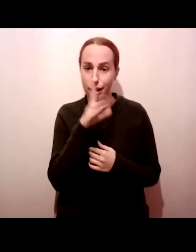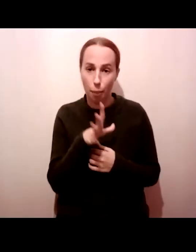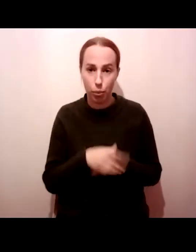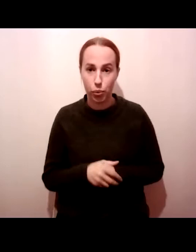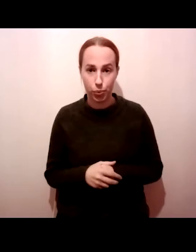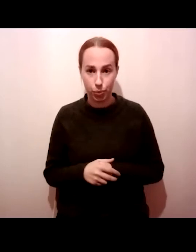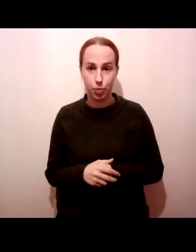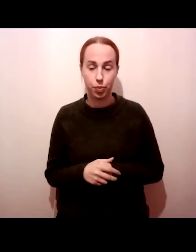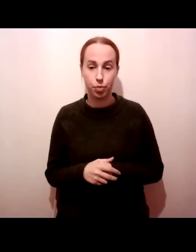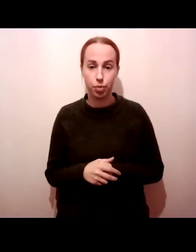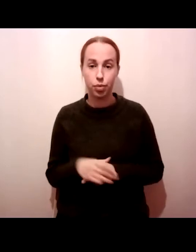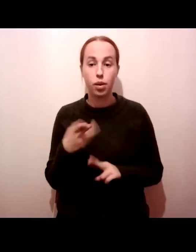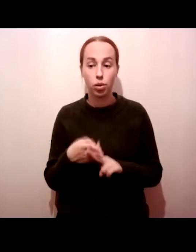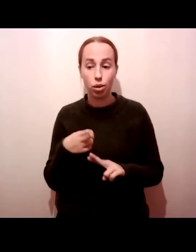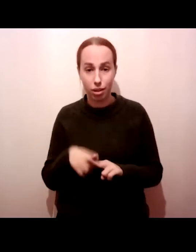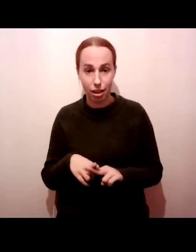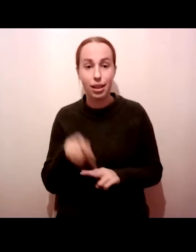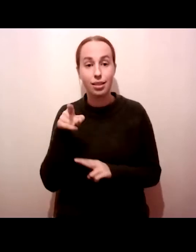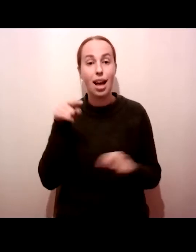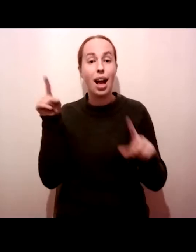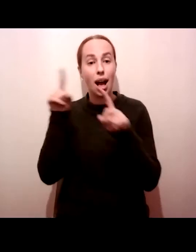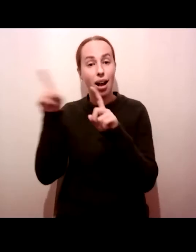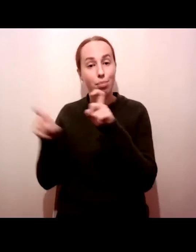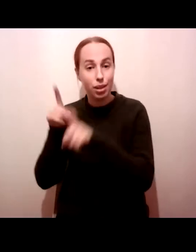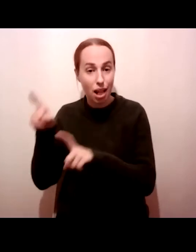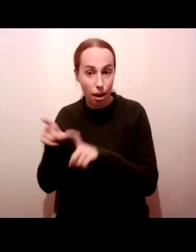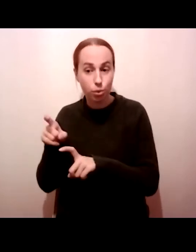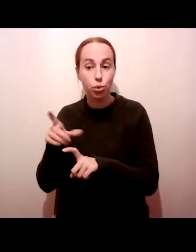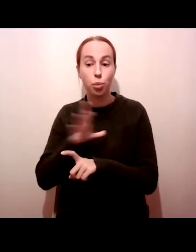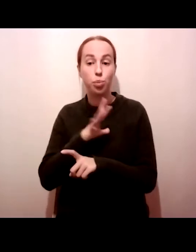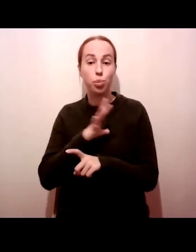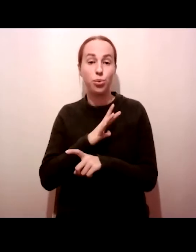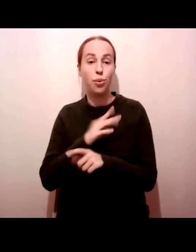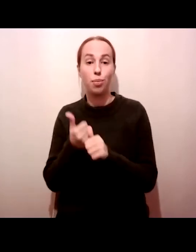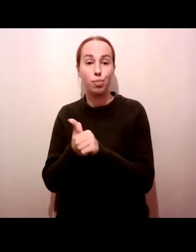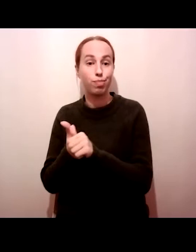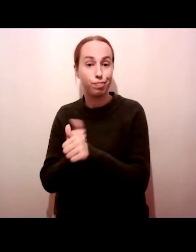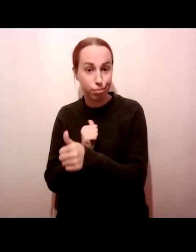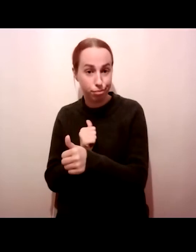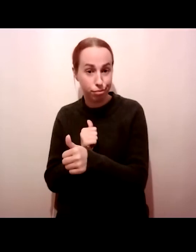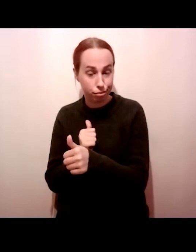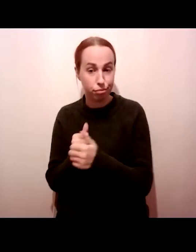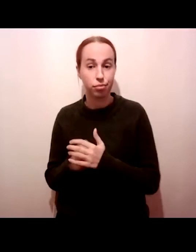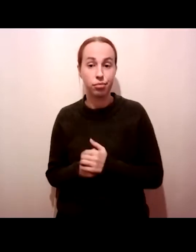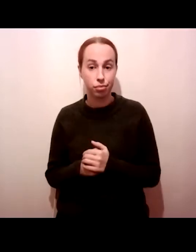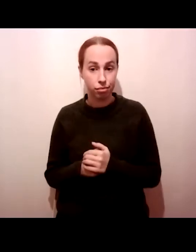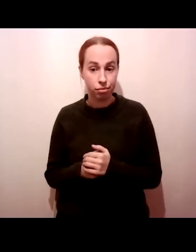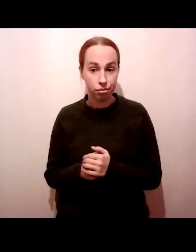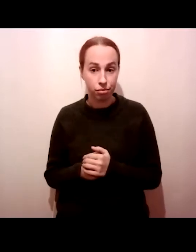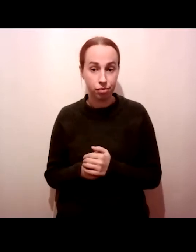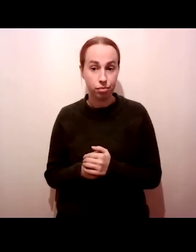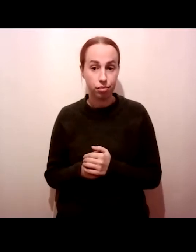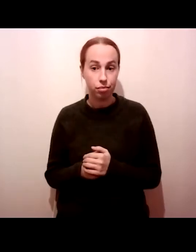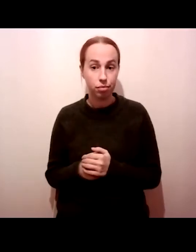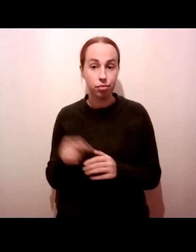kai kuriais aspektais šioje apklausoje buvome antilyderiai. Kai kuriais